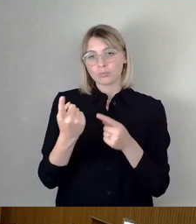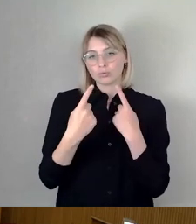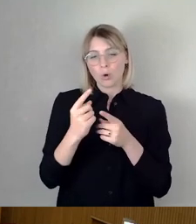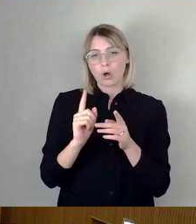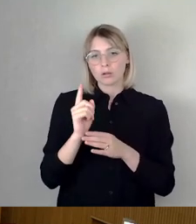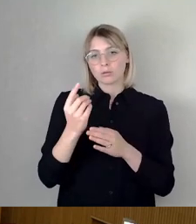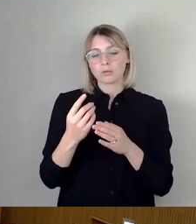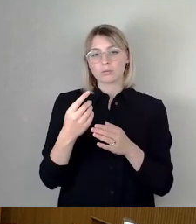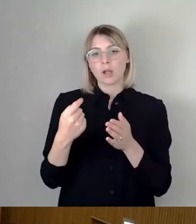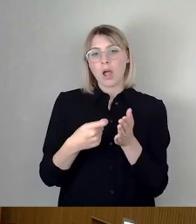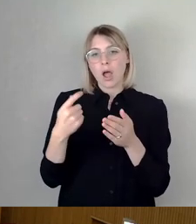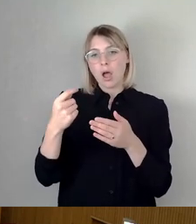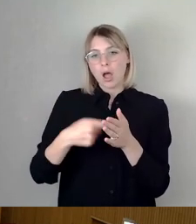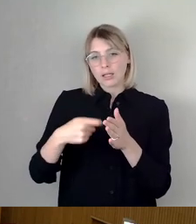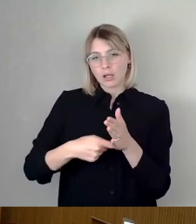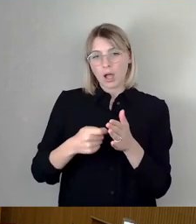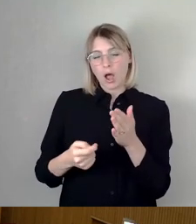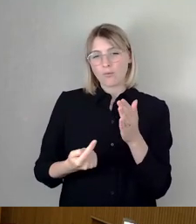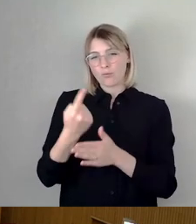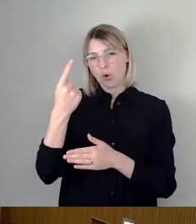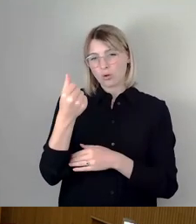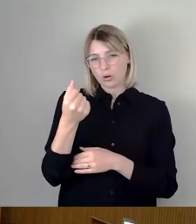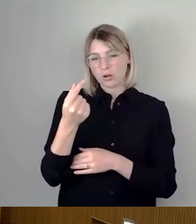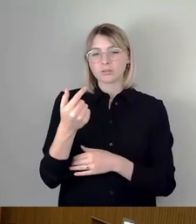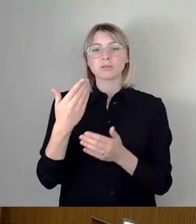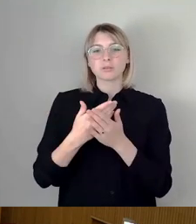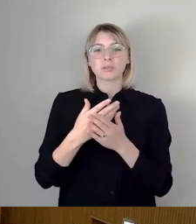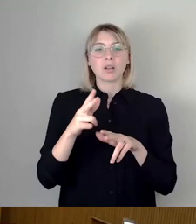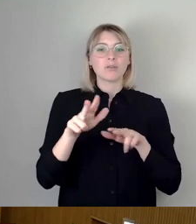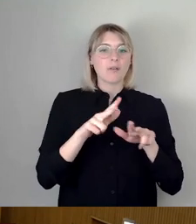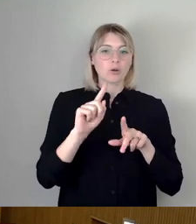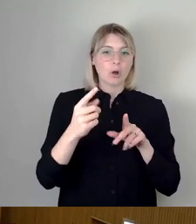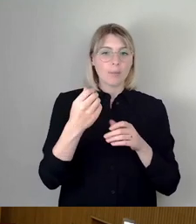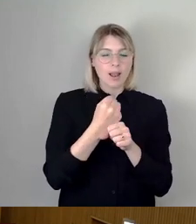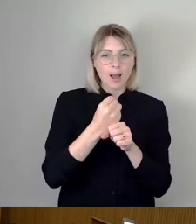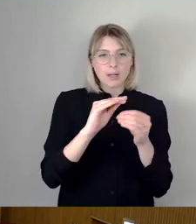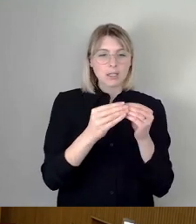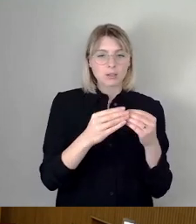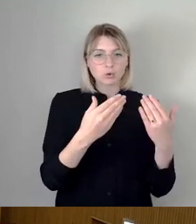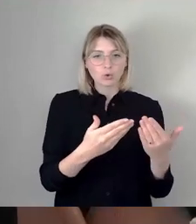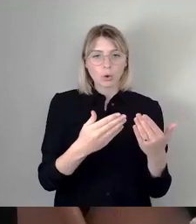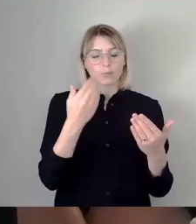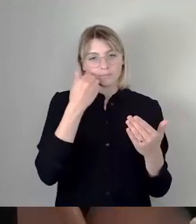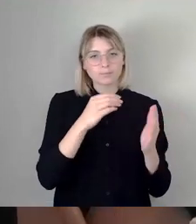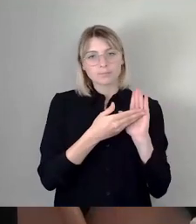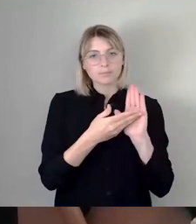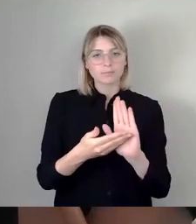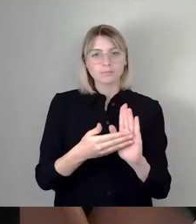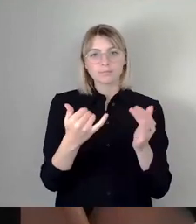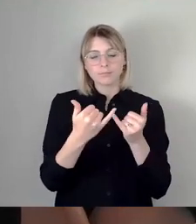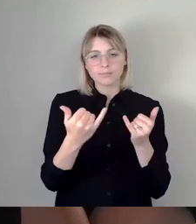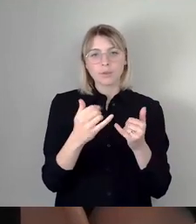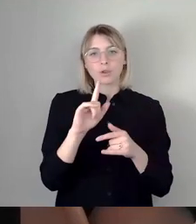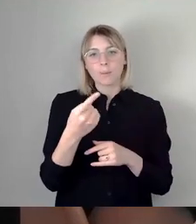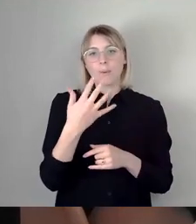Geld ist. Zwischenzeitlich hat ja die Verwaltung da noch mal gearbeitet. Ich würde da um eine Darstellung bitten und würde noch mal eine 5-minütige